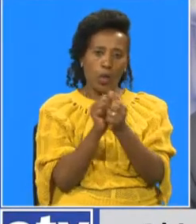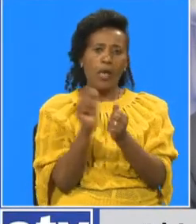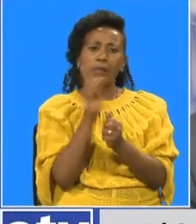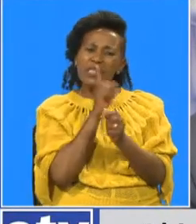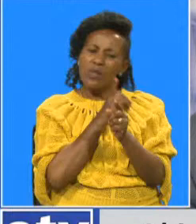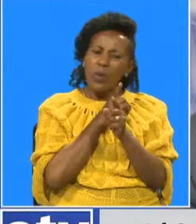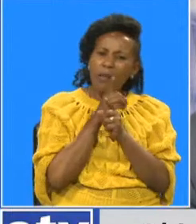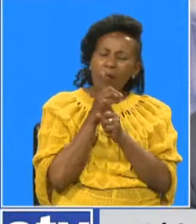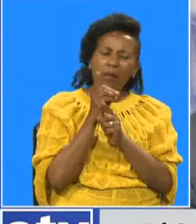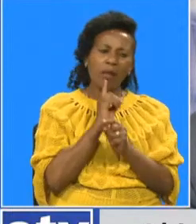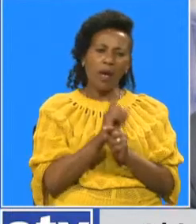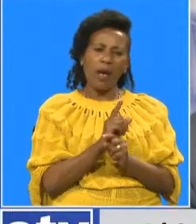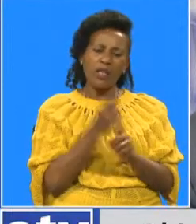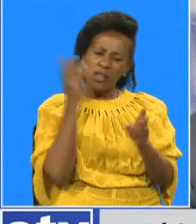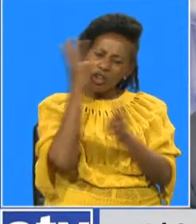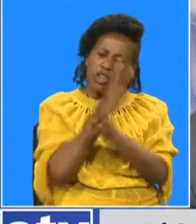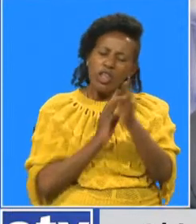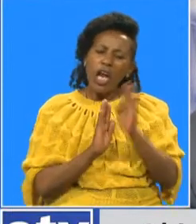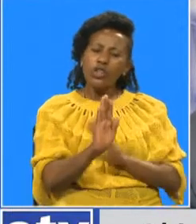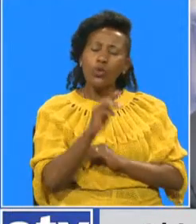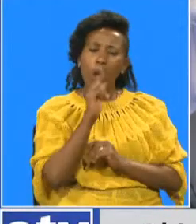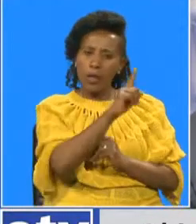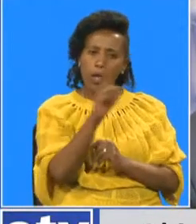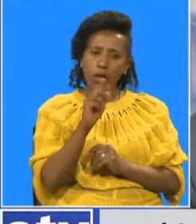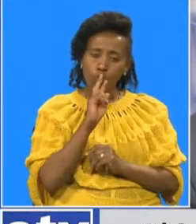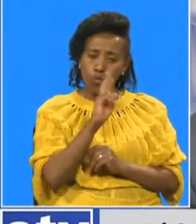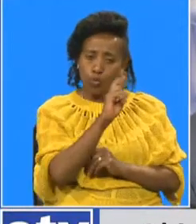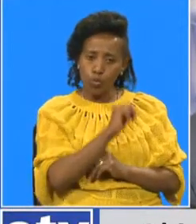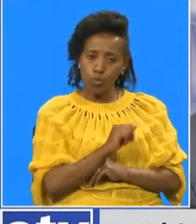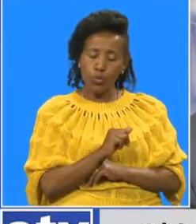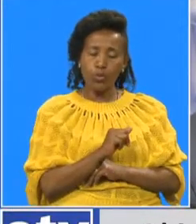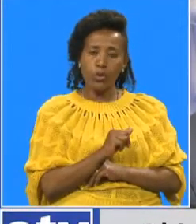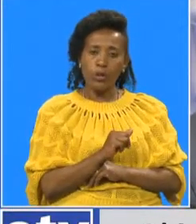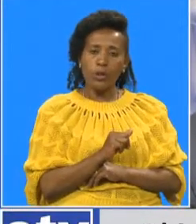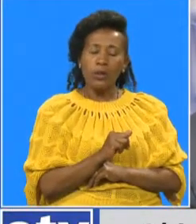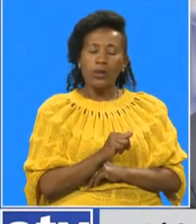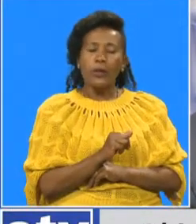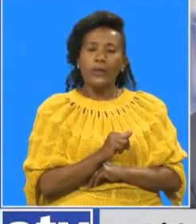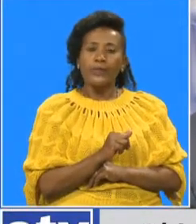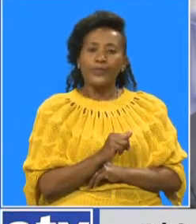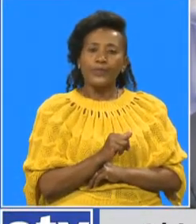ምንድነው ኤግዛክትሊ ችግራችሁ ብለን አንዳንዱ